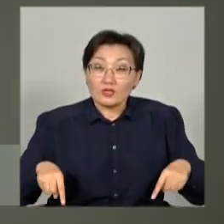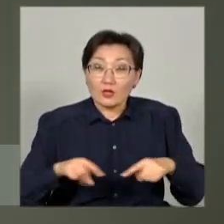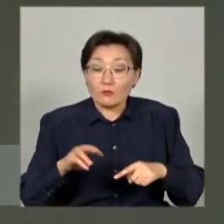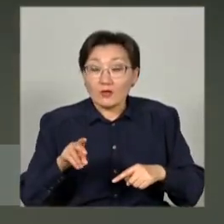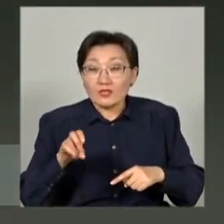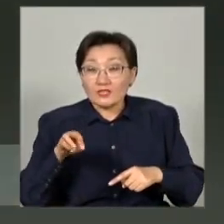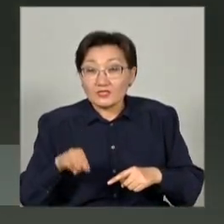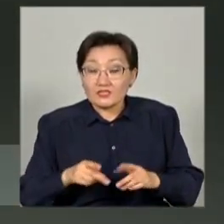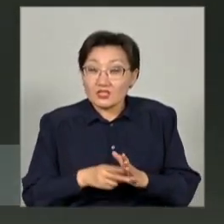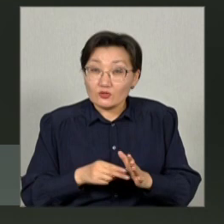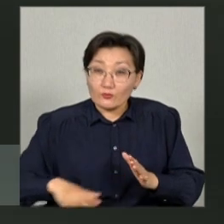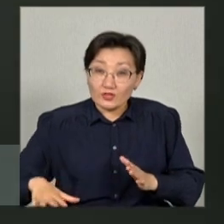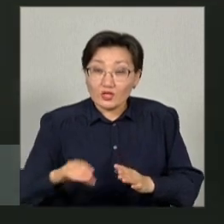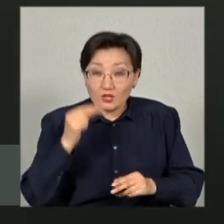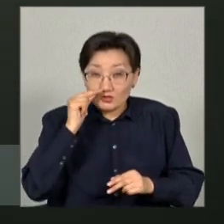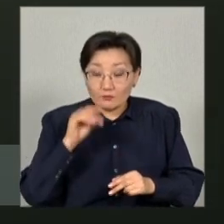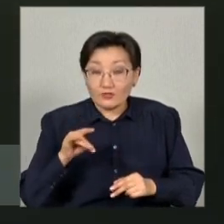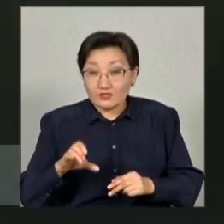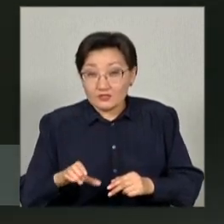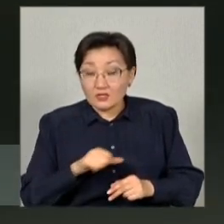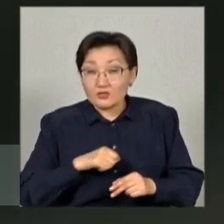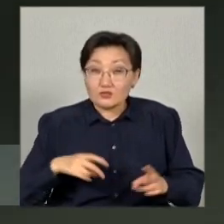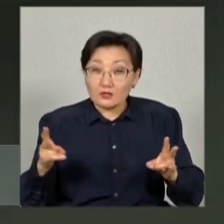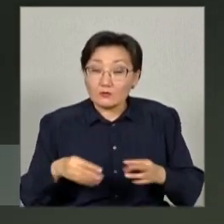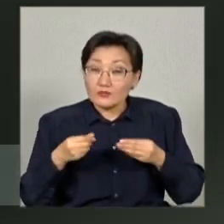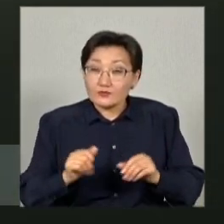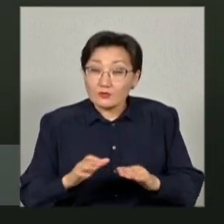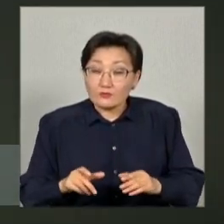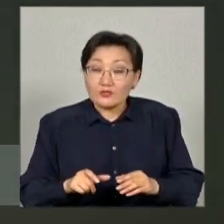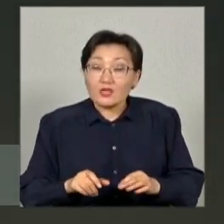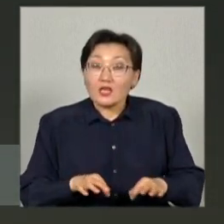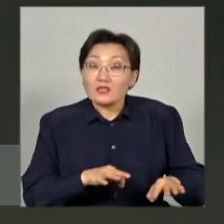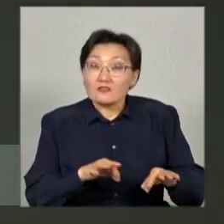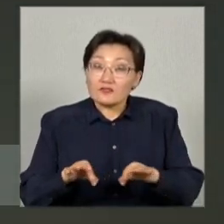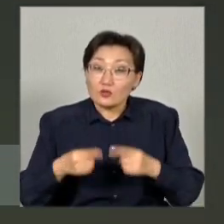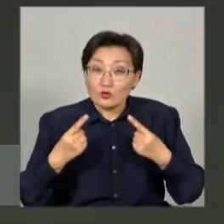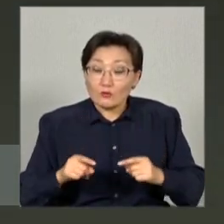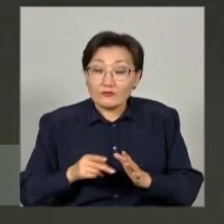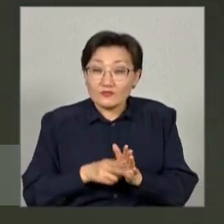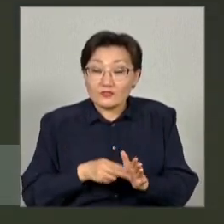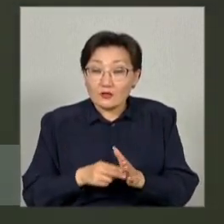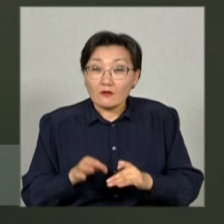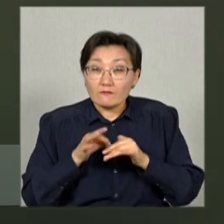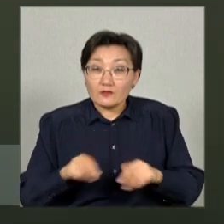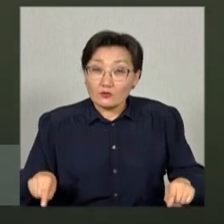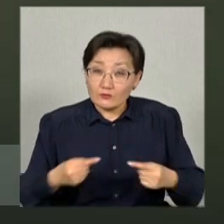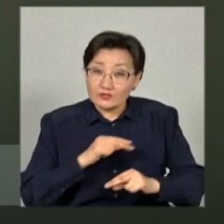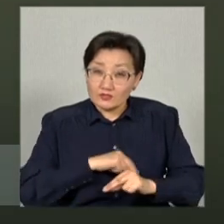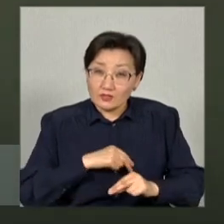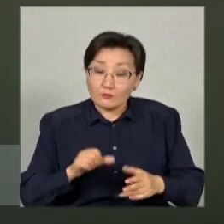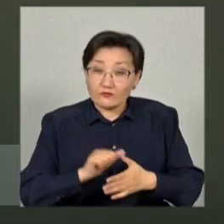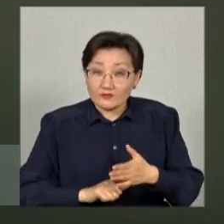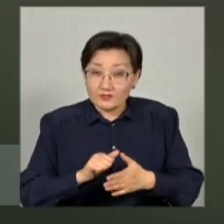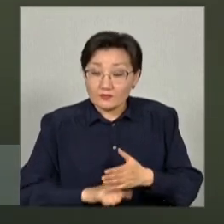«Манкет» железнодорожного участка Шымкент-Арыс. Сама авария не повлияла на движение других поездов. Ведутся восстановительные работы. Причины